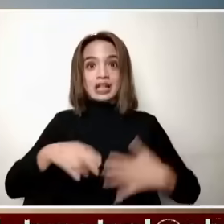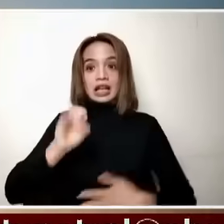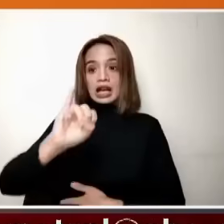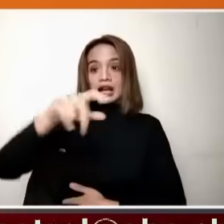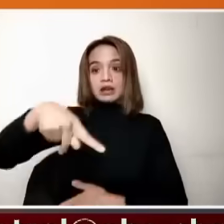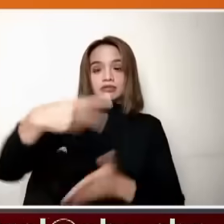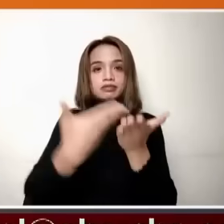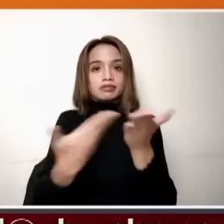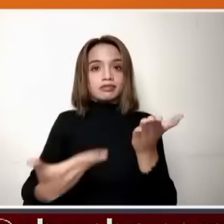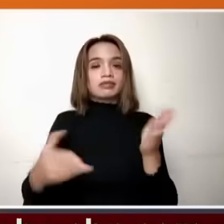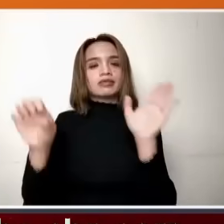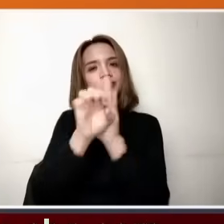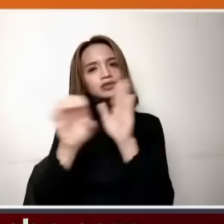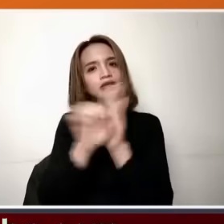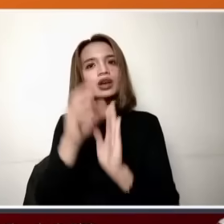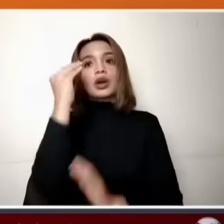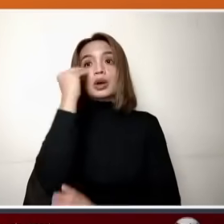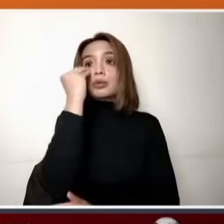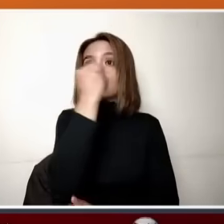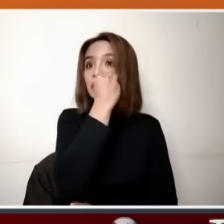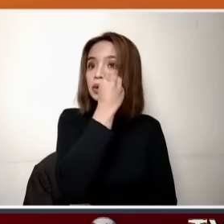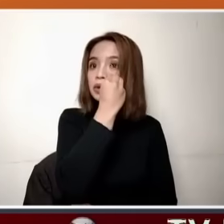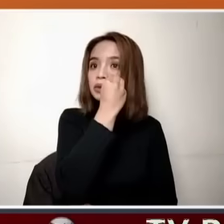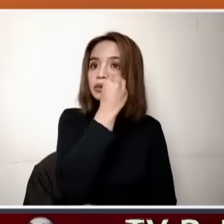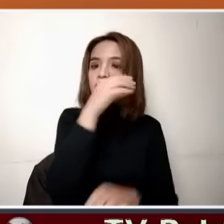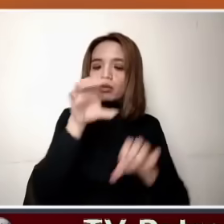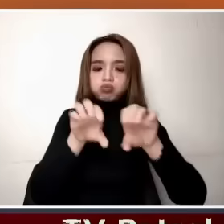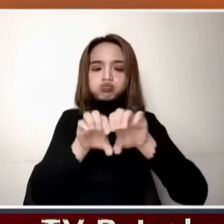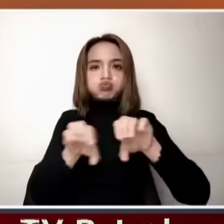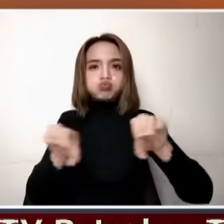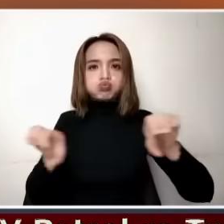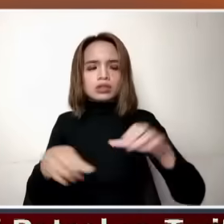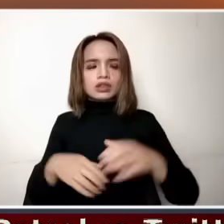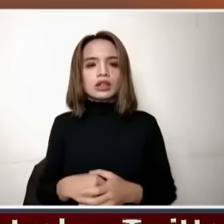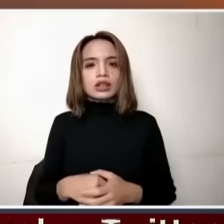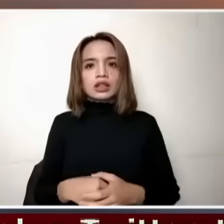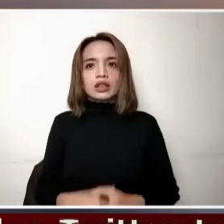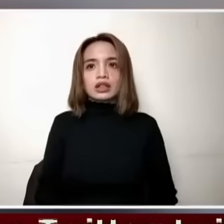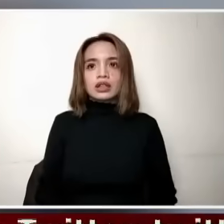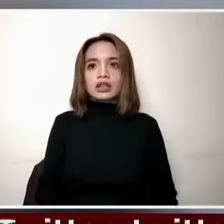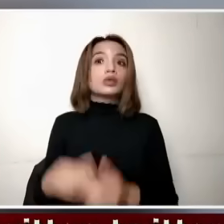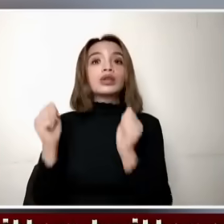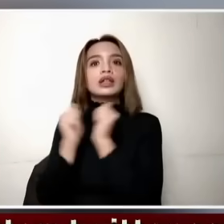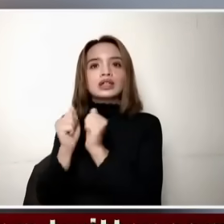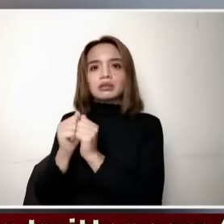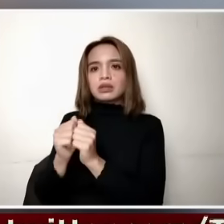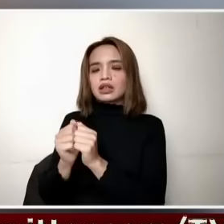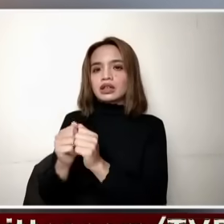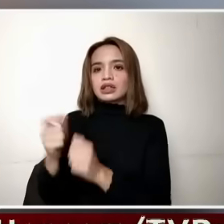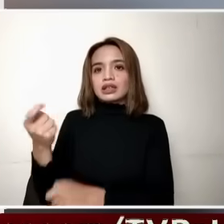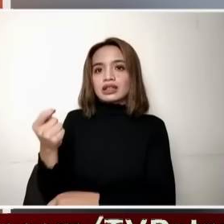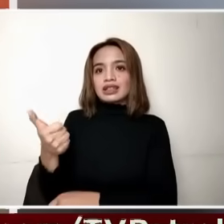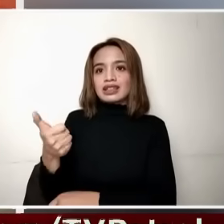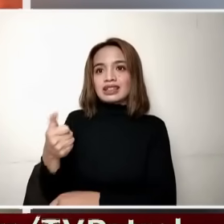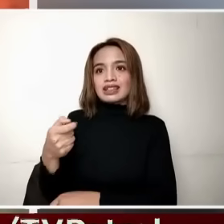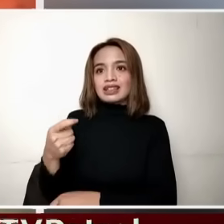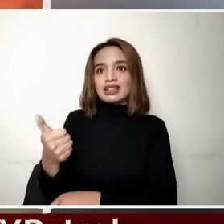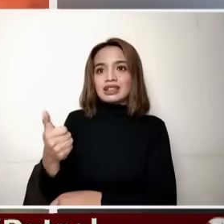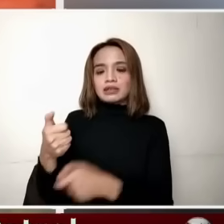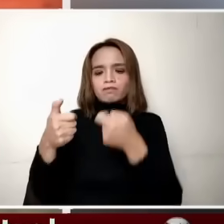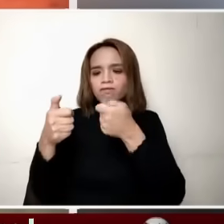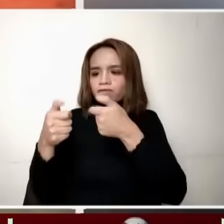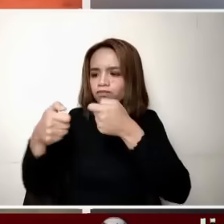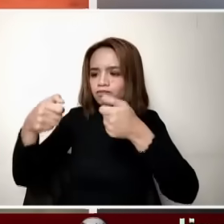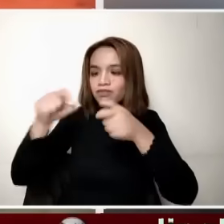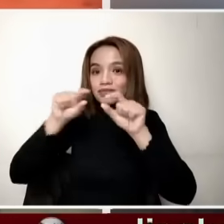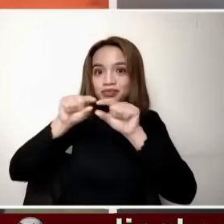ng bulaklak at tubo. Sinindihan umano ng kanyang kasama ang glue stick gamit ang lighter para